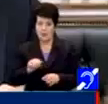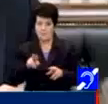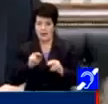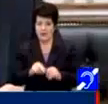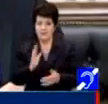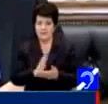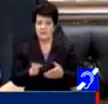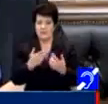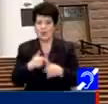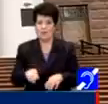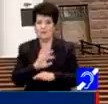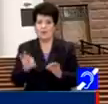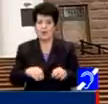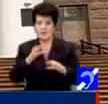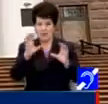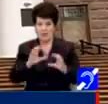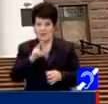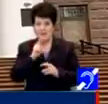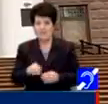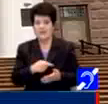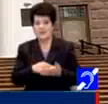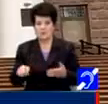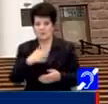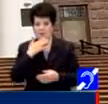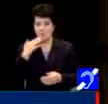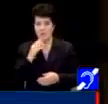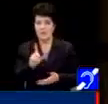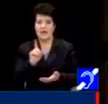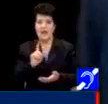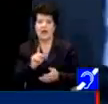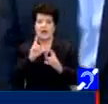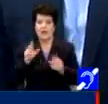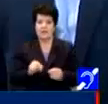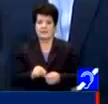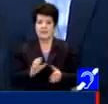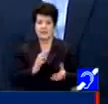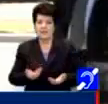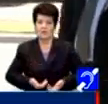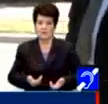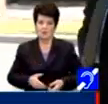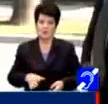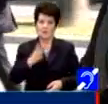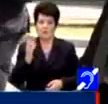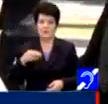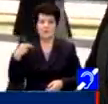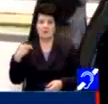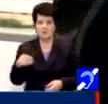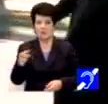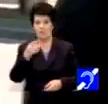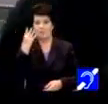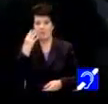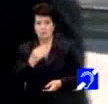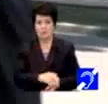Parlament există un alt proiect de lege care prevede excluderea mai multor garanții sociale și pentru foștii președinți ai Republicii